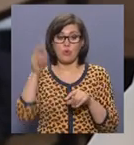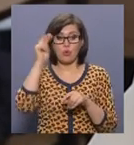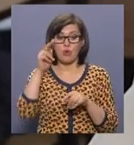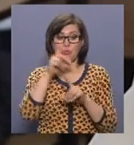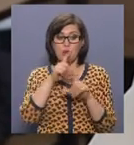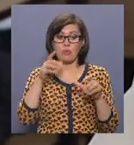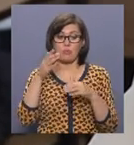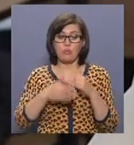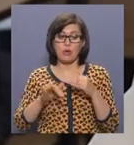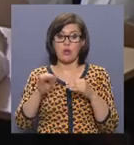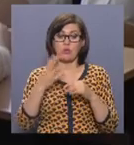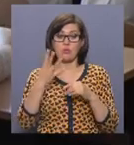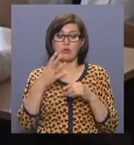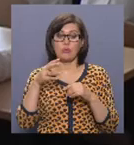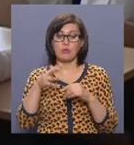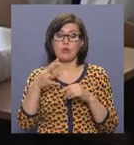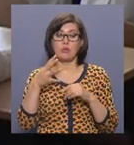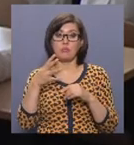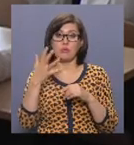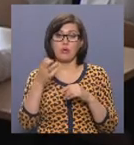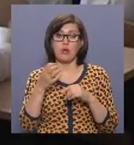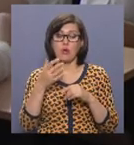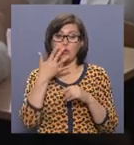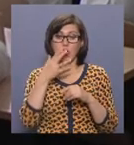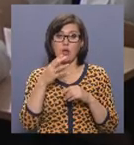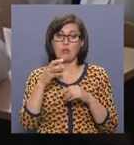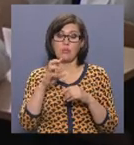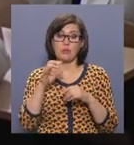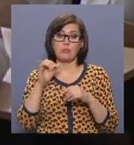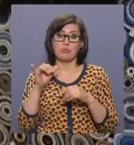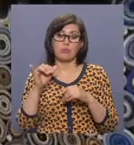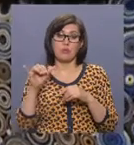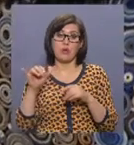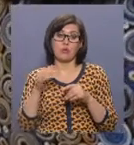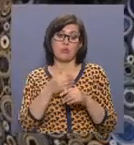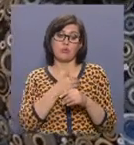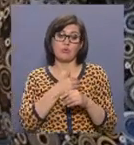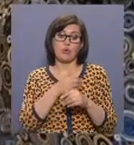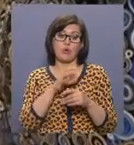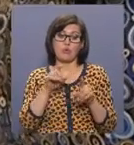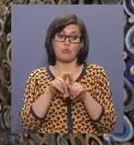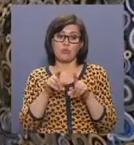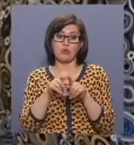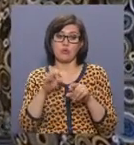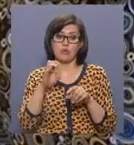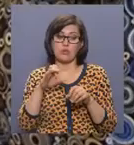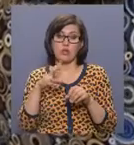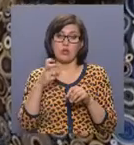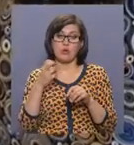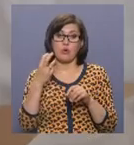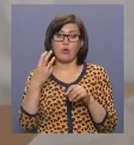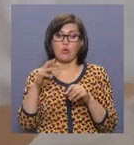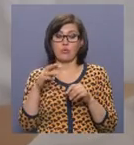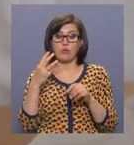мектеп бітіреді. Оның 4526-сы ұлттық бірыңғай тестке қатысуға өтініш білдіріпті. 233 бала алтын